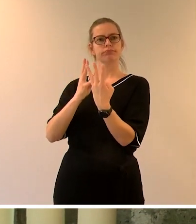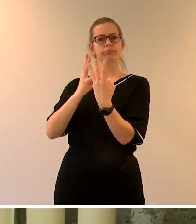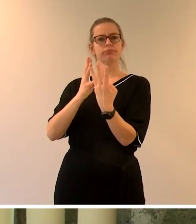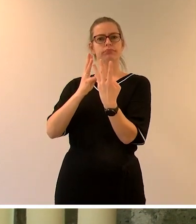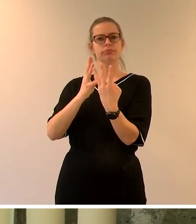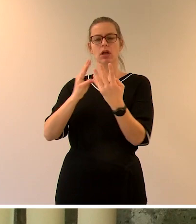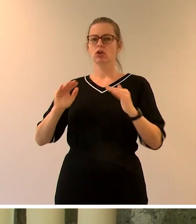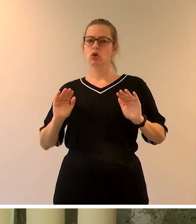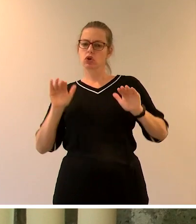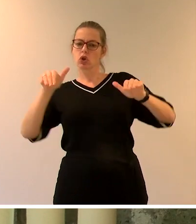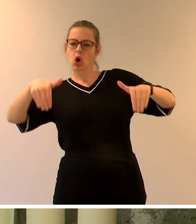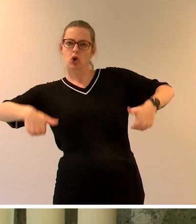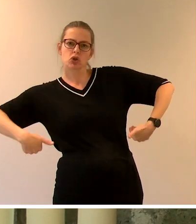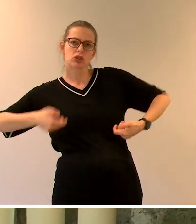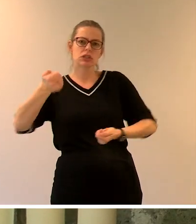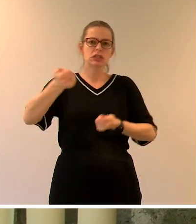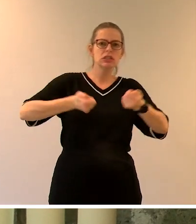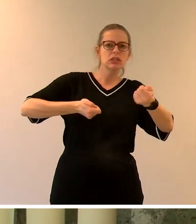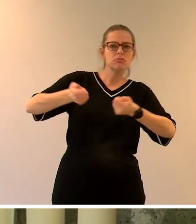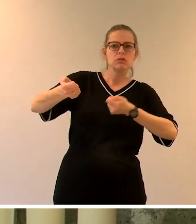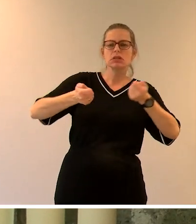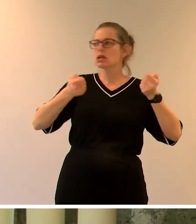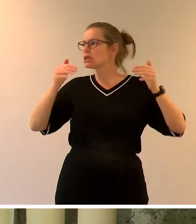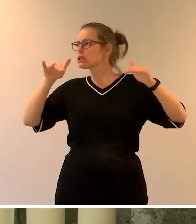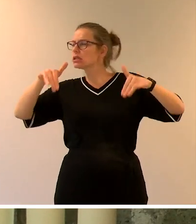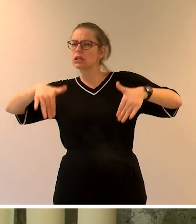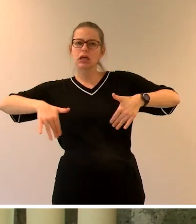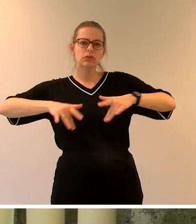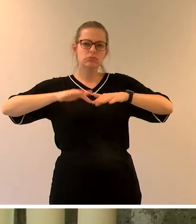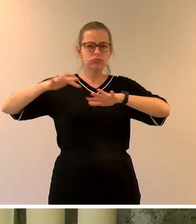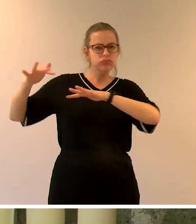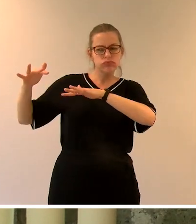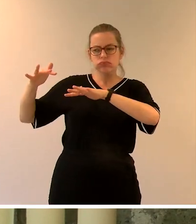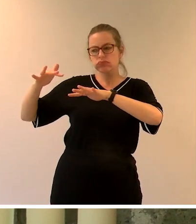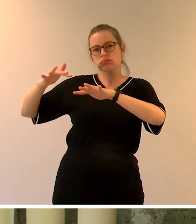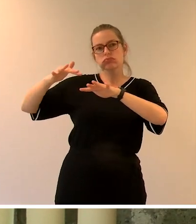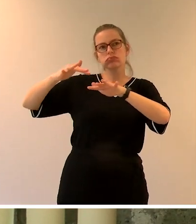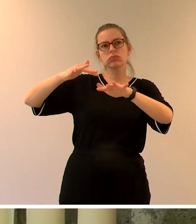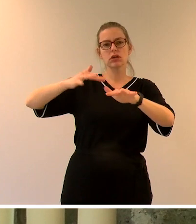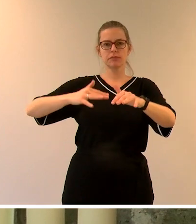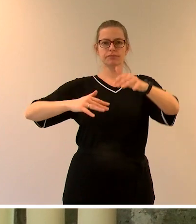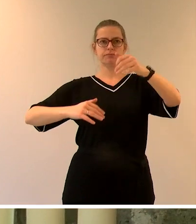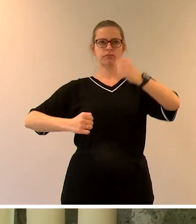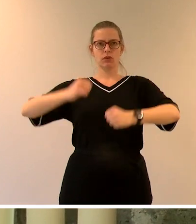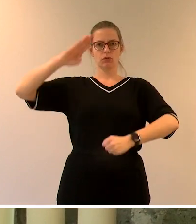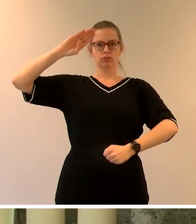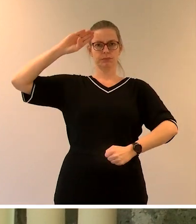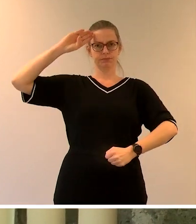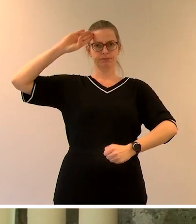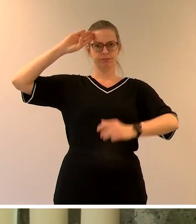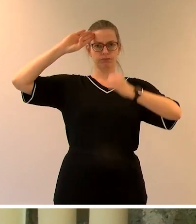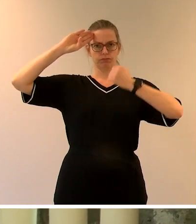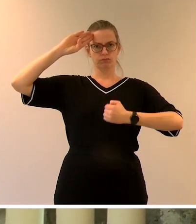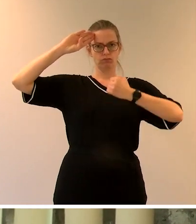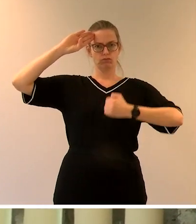trucks en jeeps en tanks over de straat rollen. En ze lopen allemaal voorbij